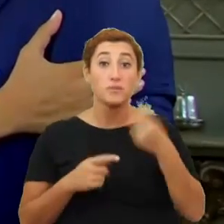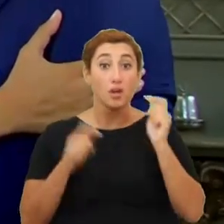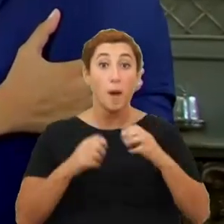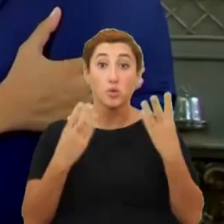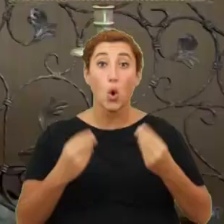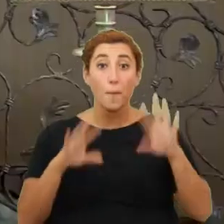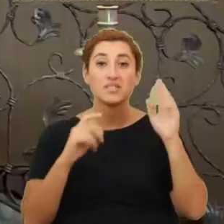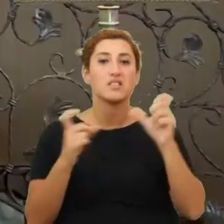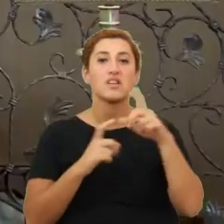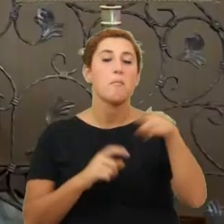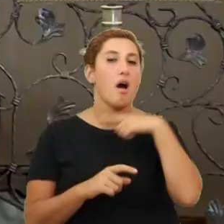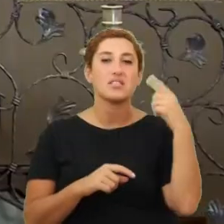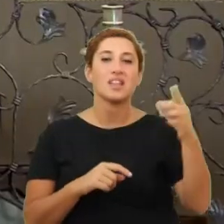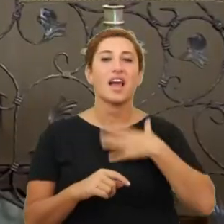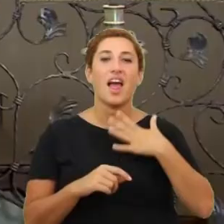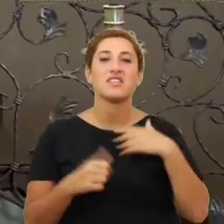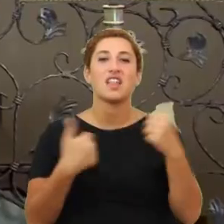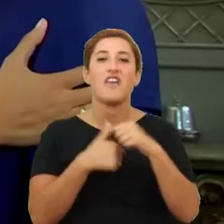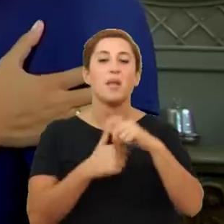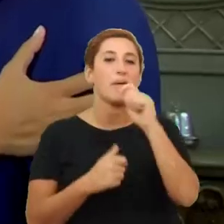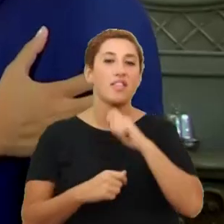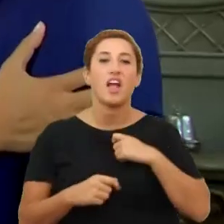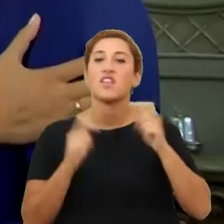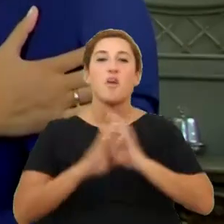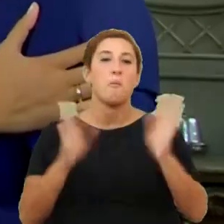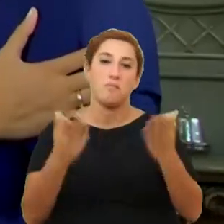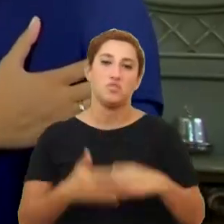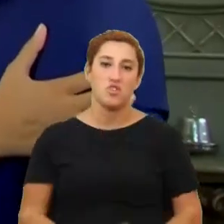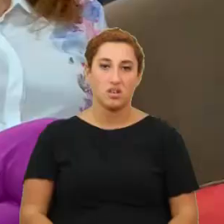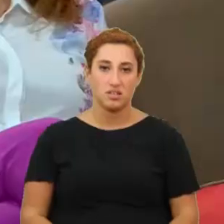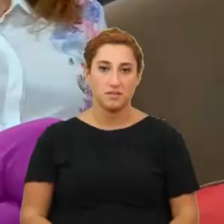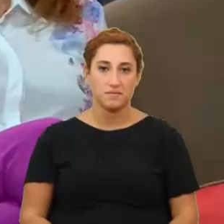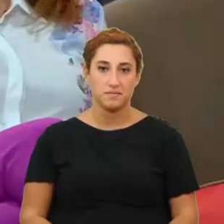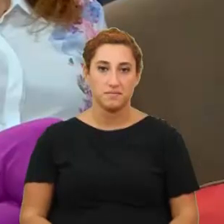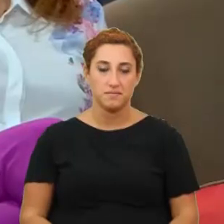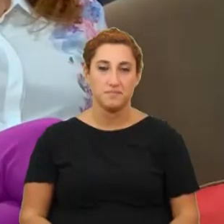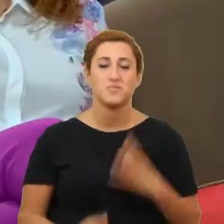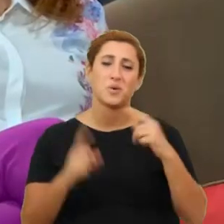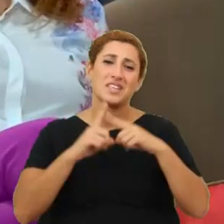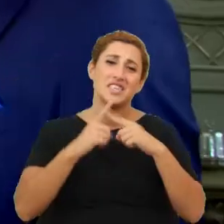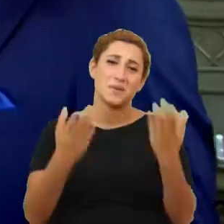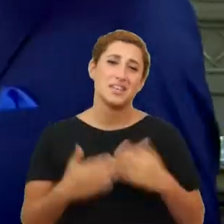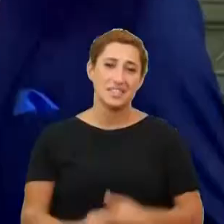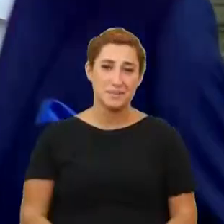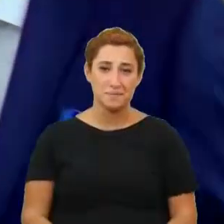yapmış olmasaydın Sarpışkom asla kendi kendine evlenme teklifini başaramayacaktı. Ay çok teşekkür ederim.